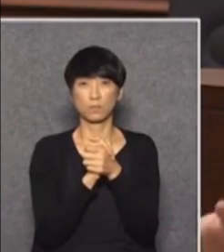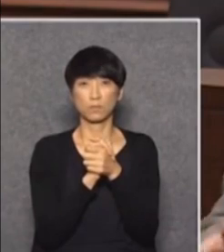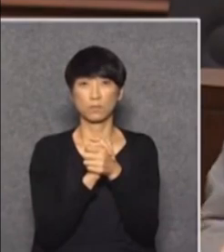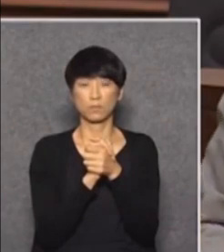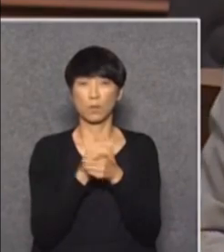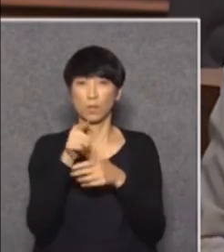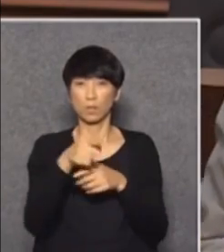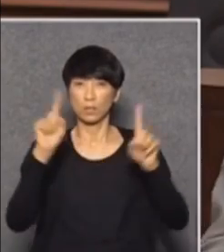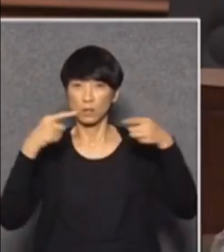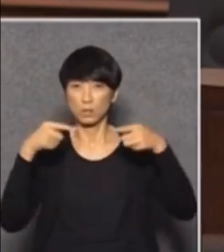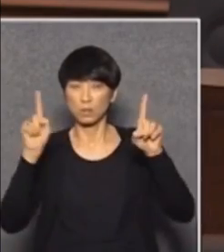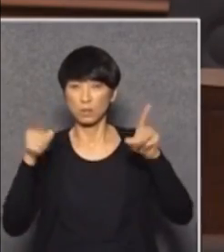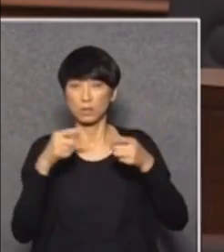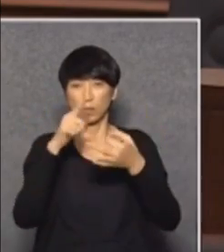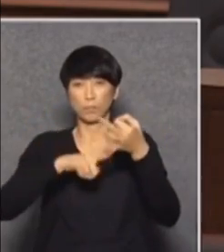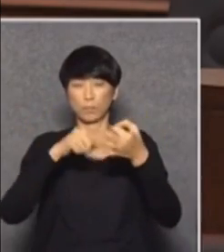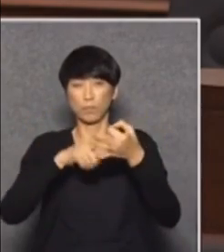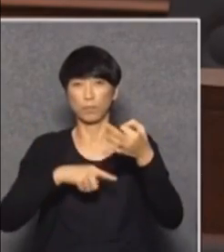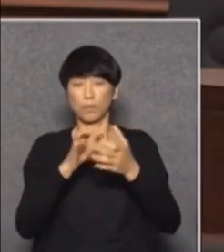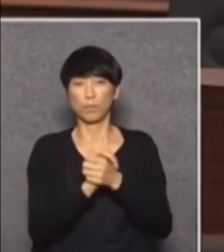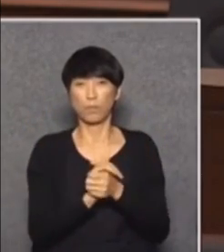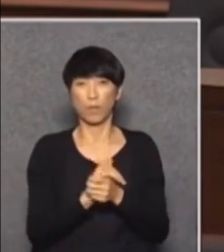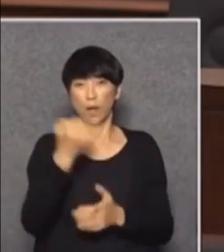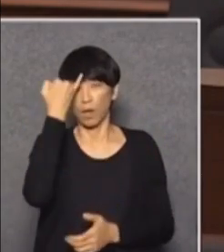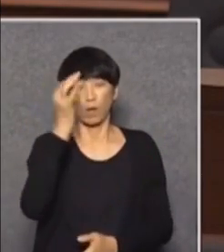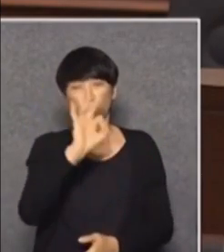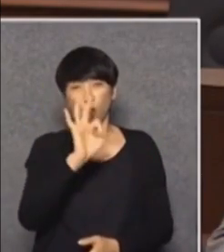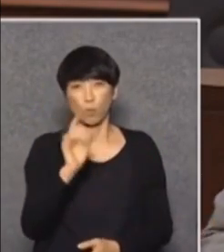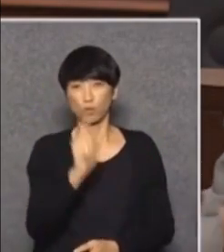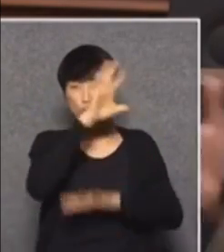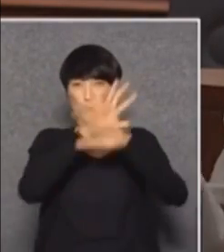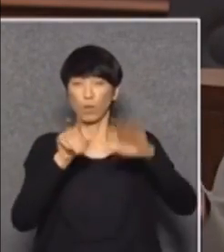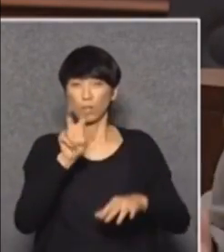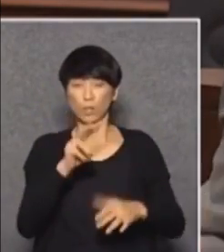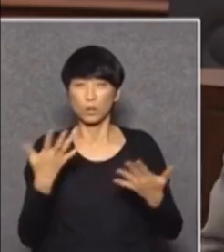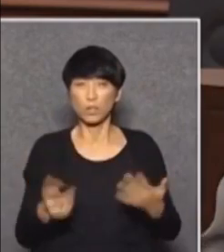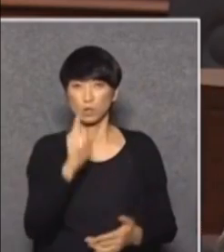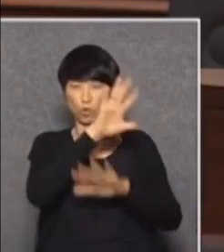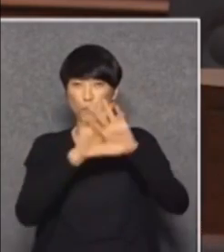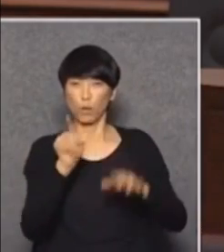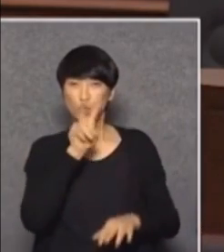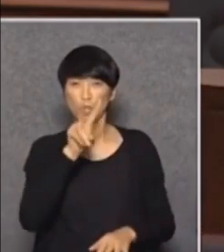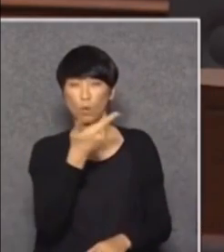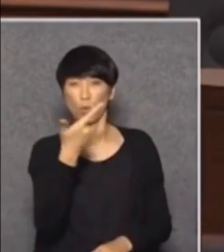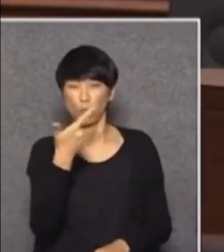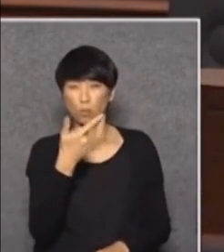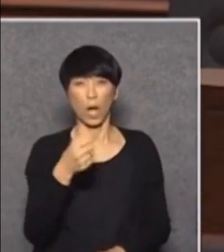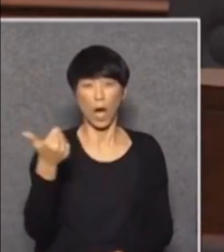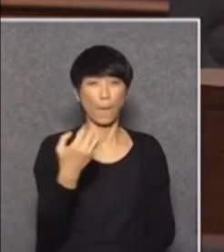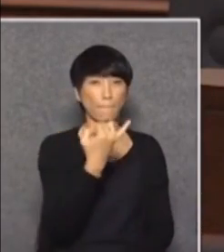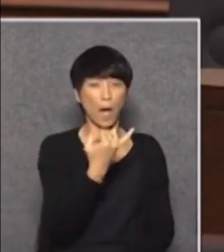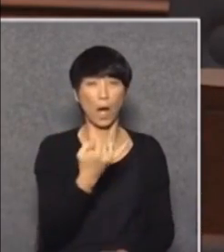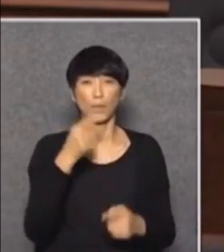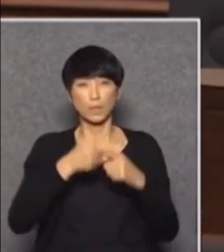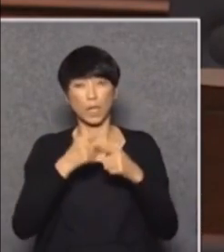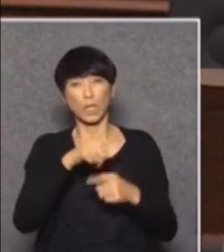呢首名为无怨信念的歌在我网我看到，现在我网我们看很多东西，有时候我都不知道啱定是